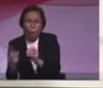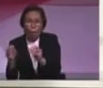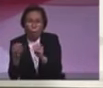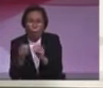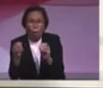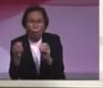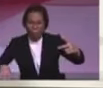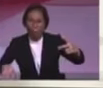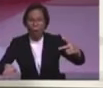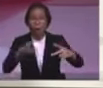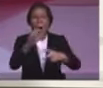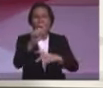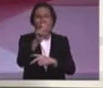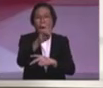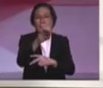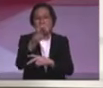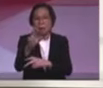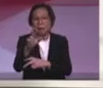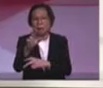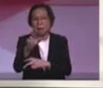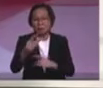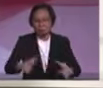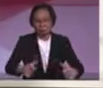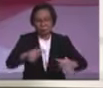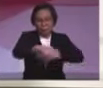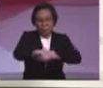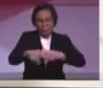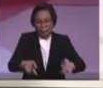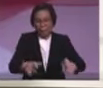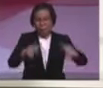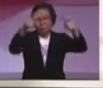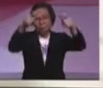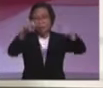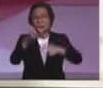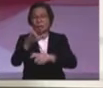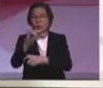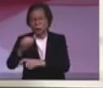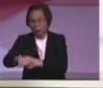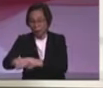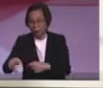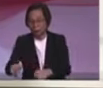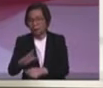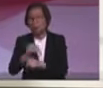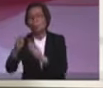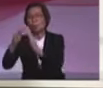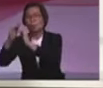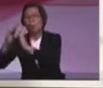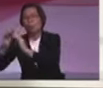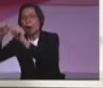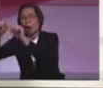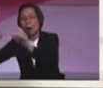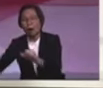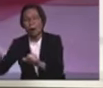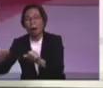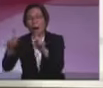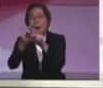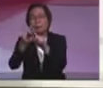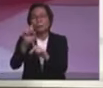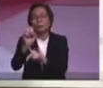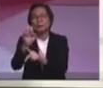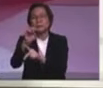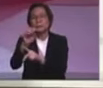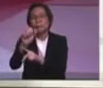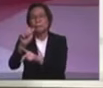positif COVID-19 apartmen, Ria apartmen dan rumah kongsi Kampung Semaut di dalam